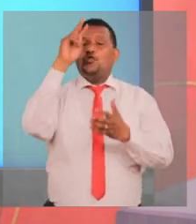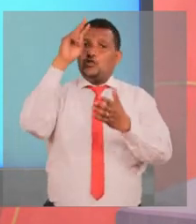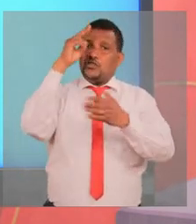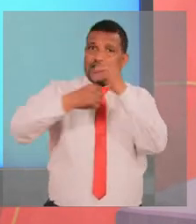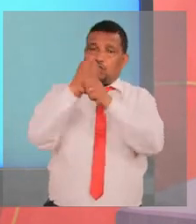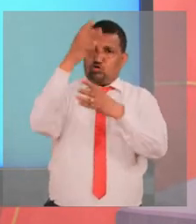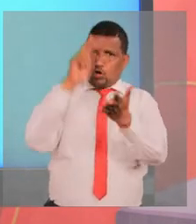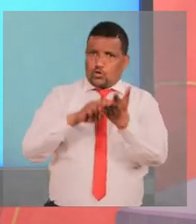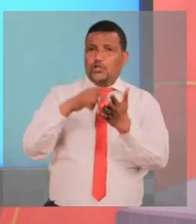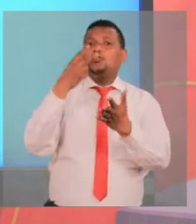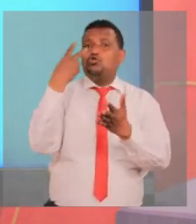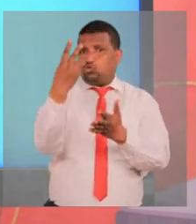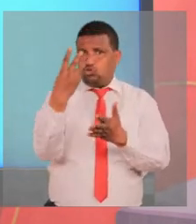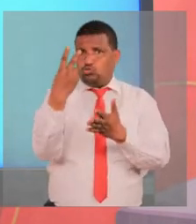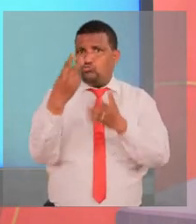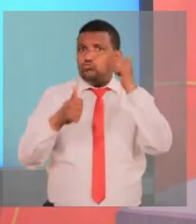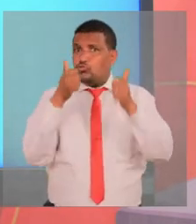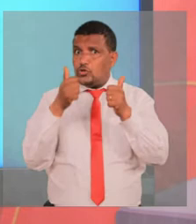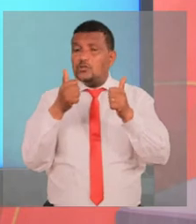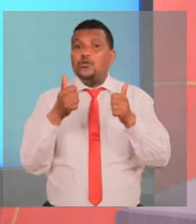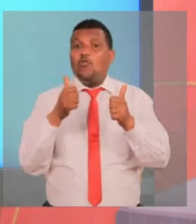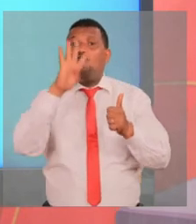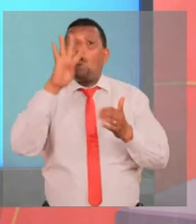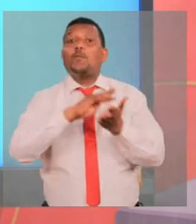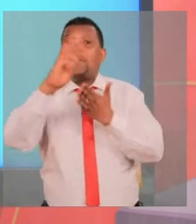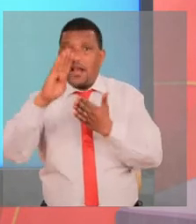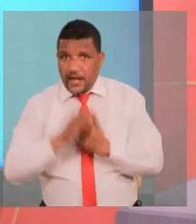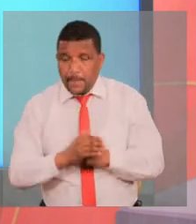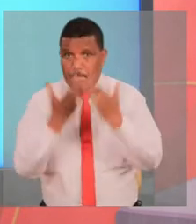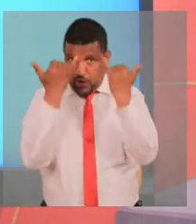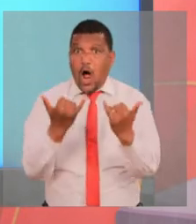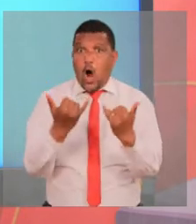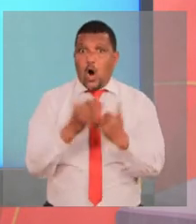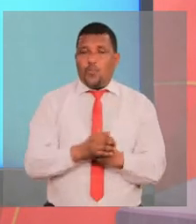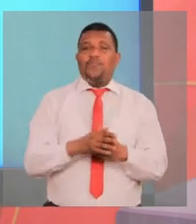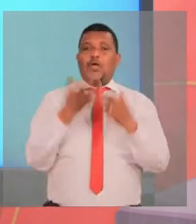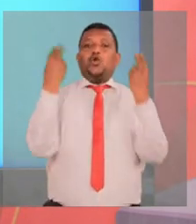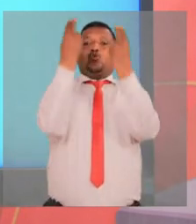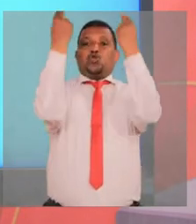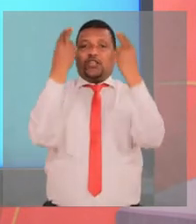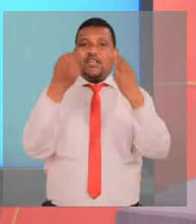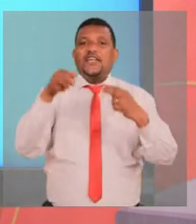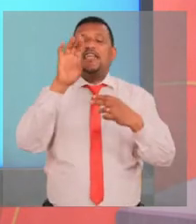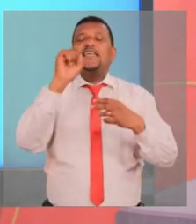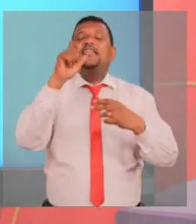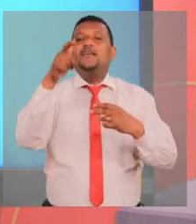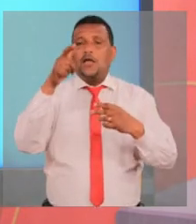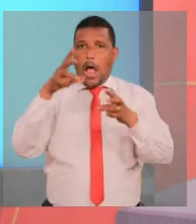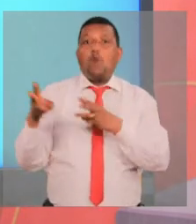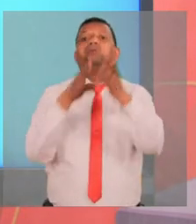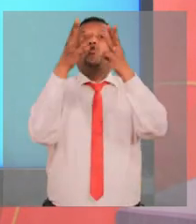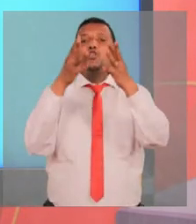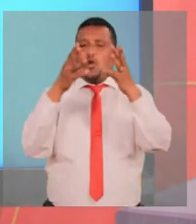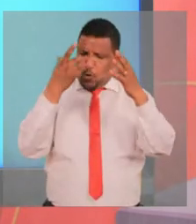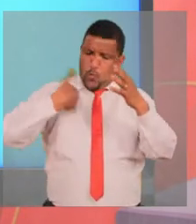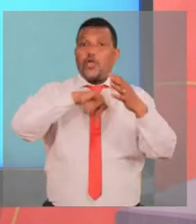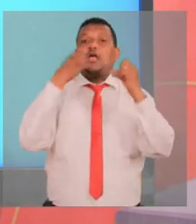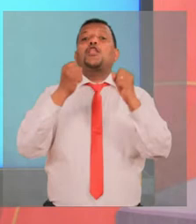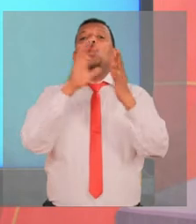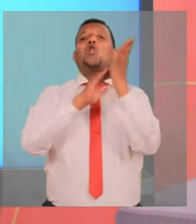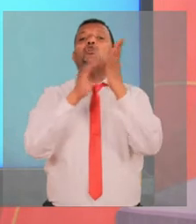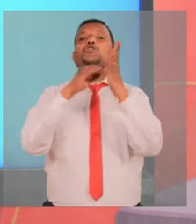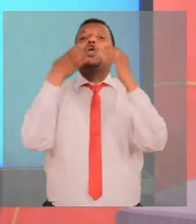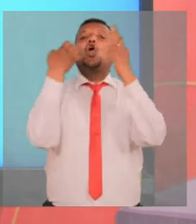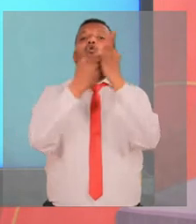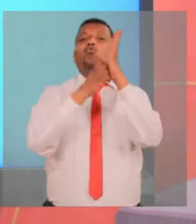2020 विच वेयर फॉर बिलीयन नर्व एडिंग तरफ एक प्रोड्यूसर